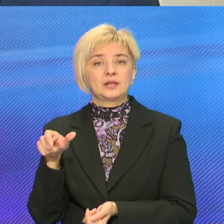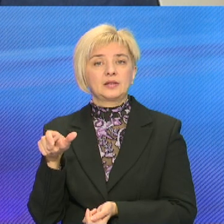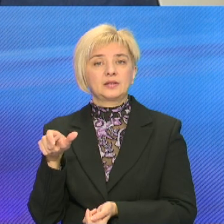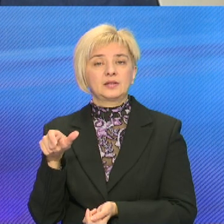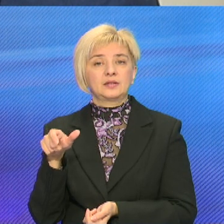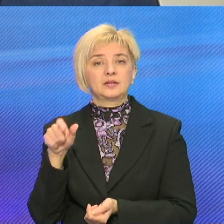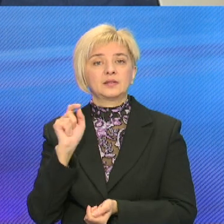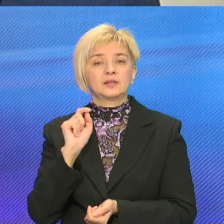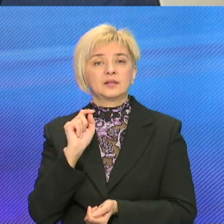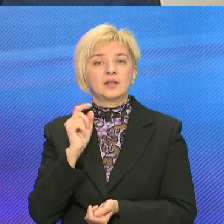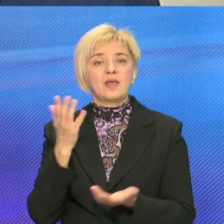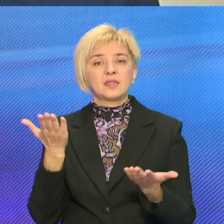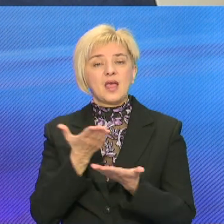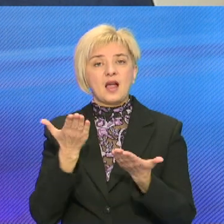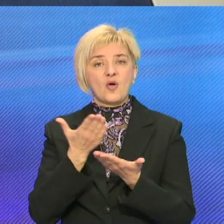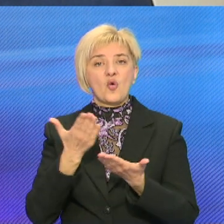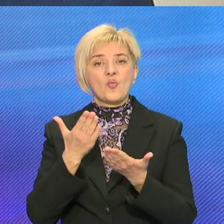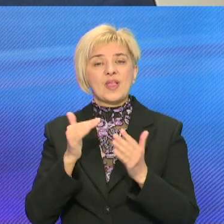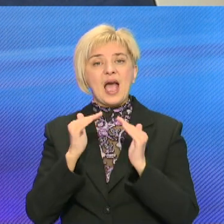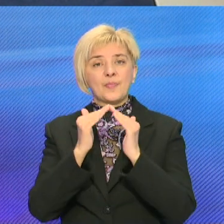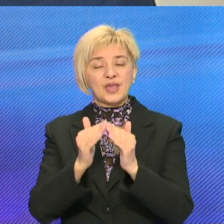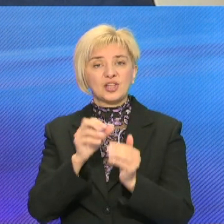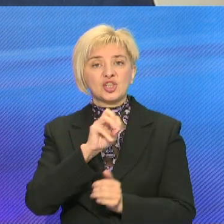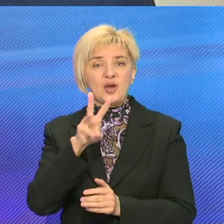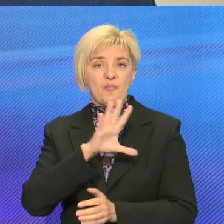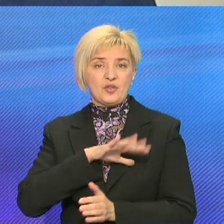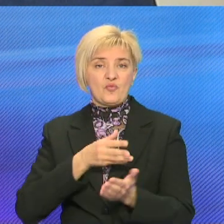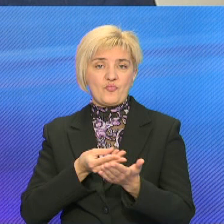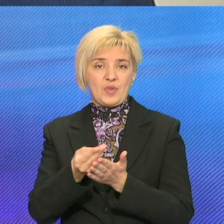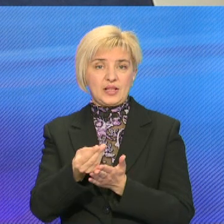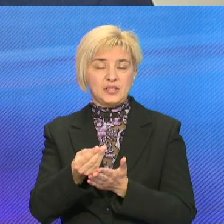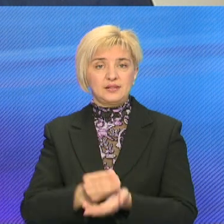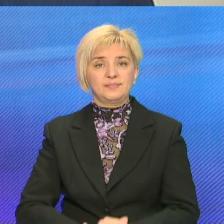непосредственно на каком-то объекте, чем потом производить эти выплаты.